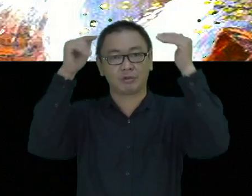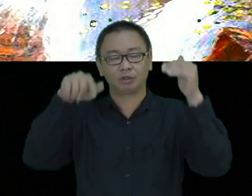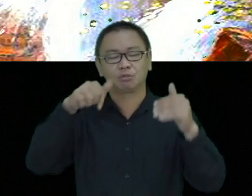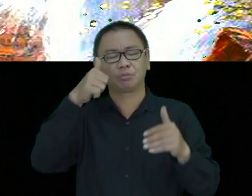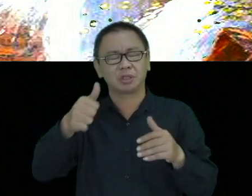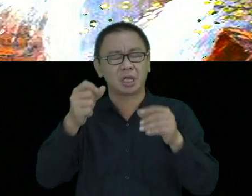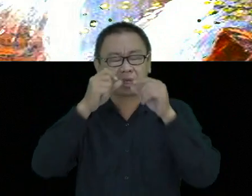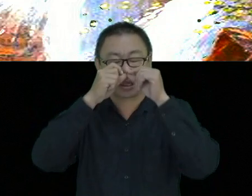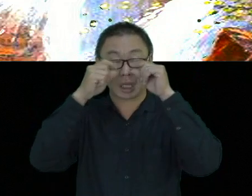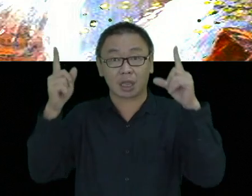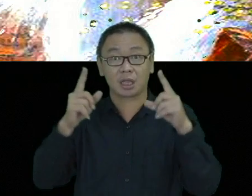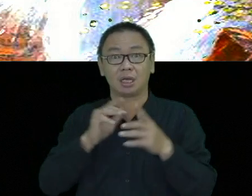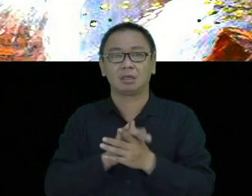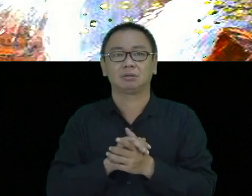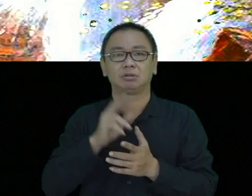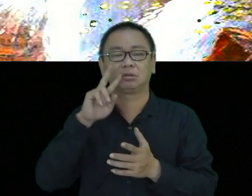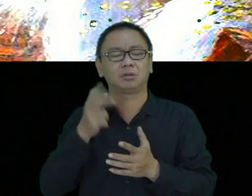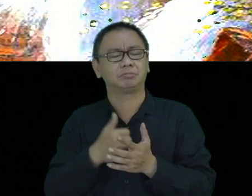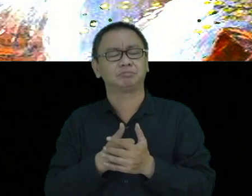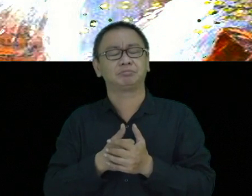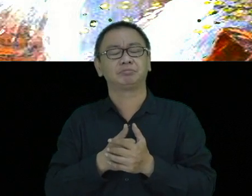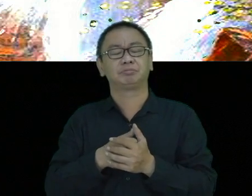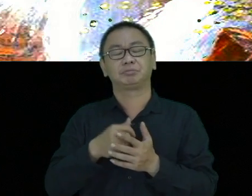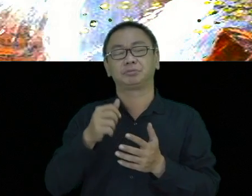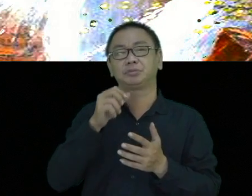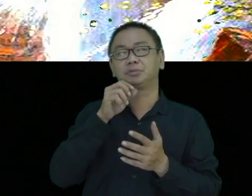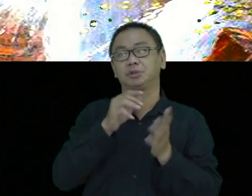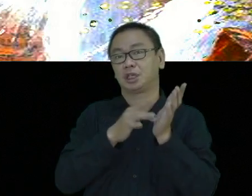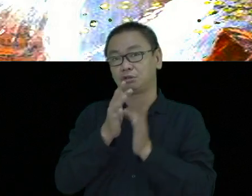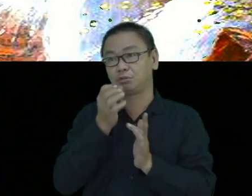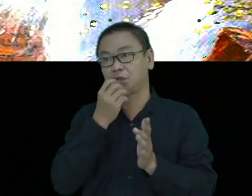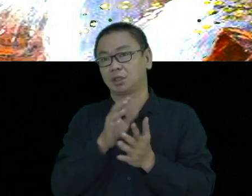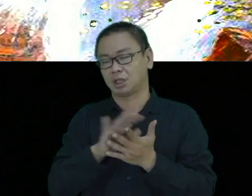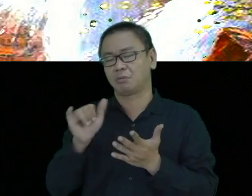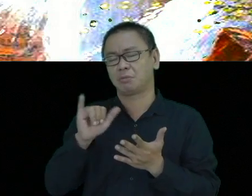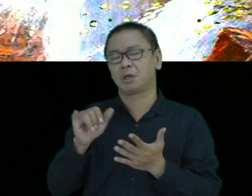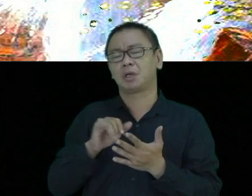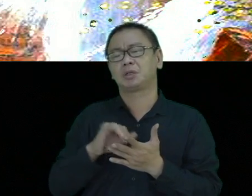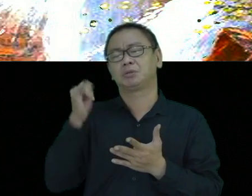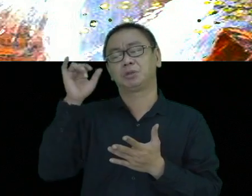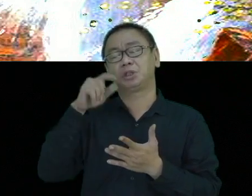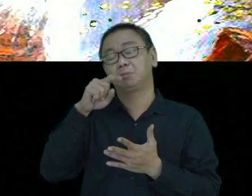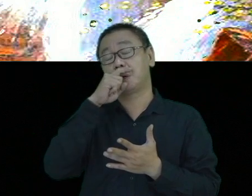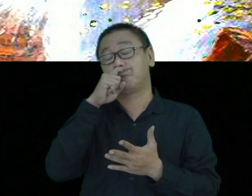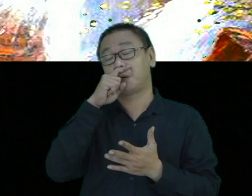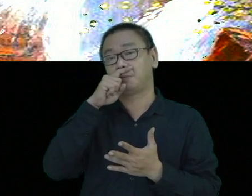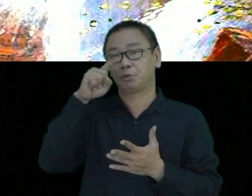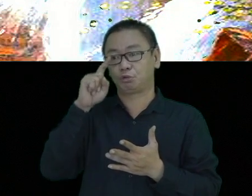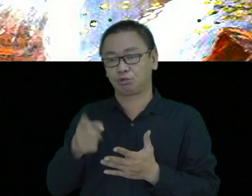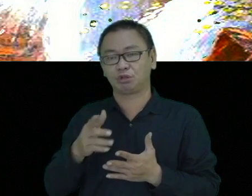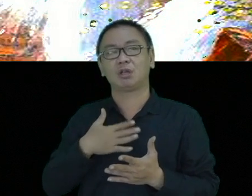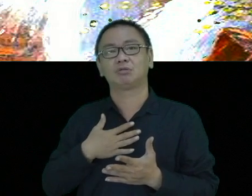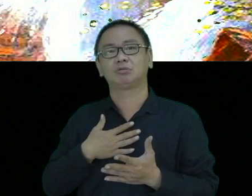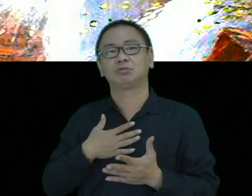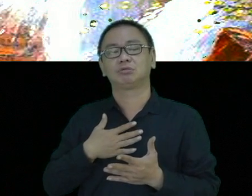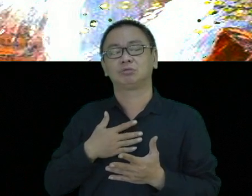Yesus mengatakan, sama seperti Bapa mengutus aku, demikian juga aku mengutus kamu. Itu